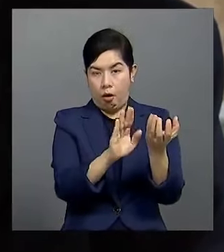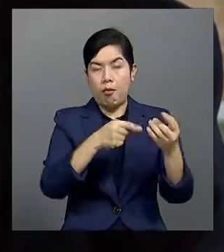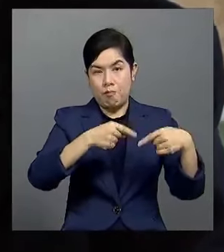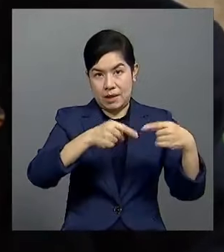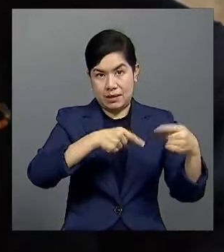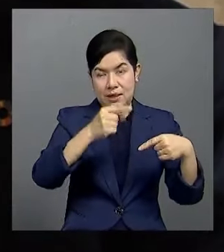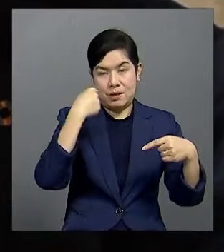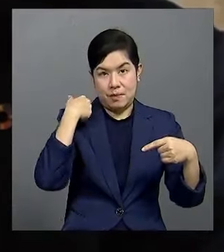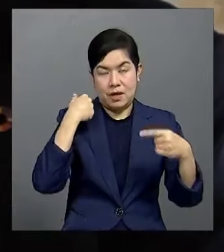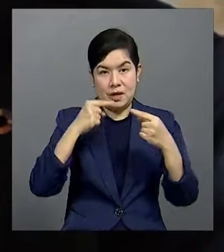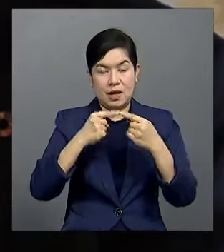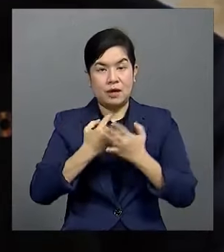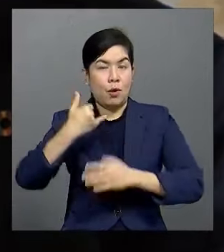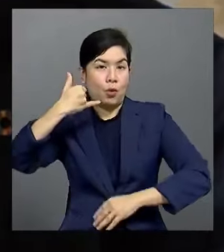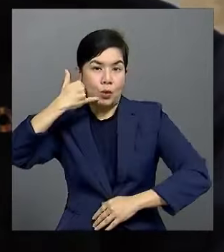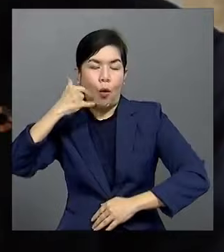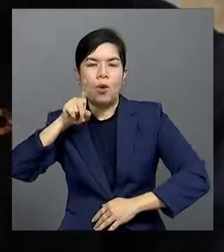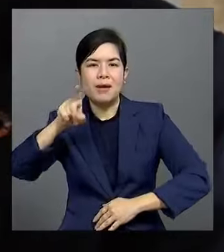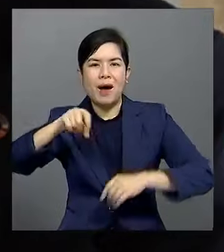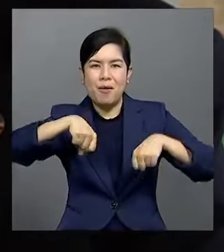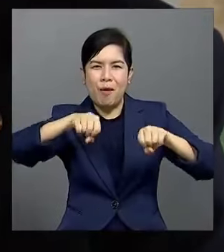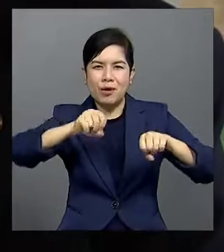เวอรี่นะครับในเขตกรุงเทพมหานครเพิ่มขึ้นกว่า